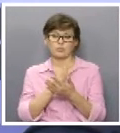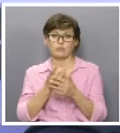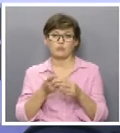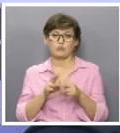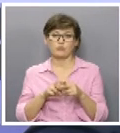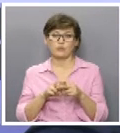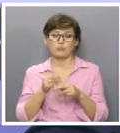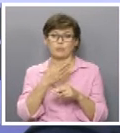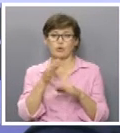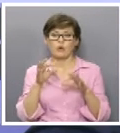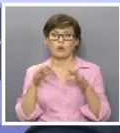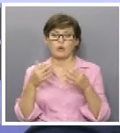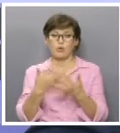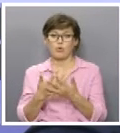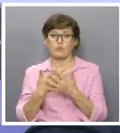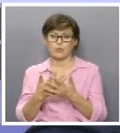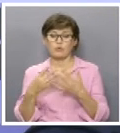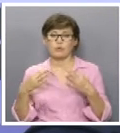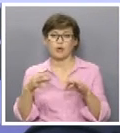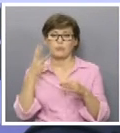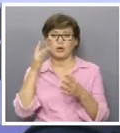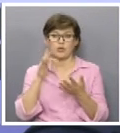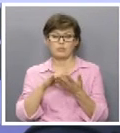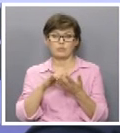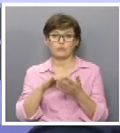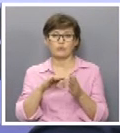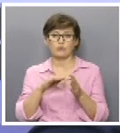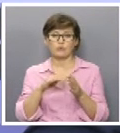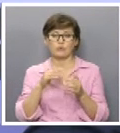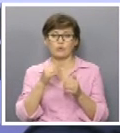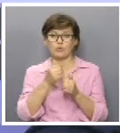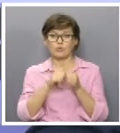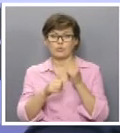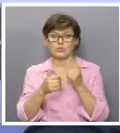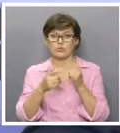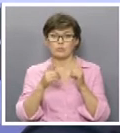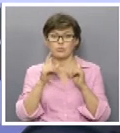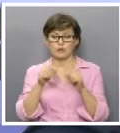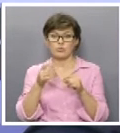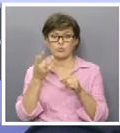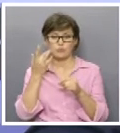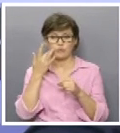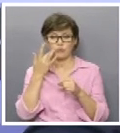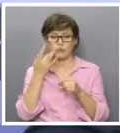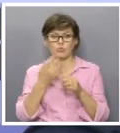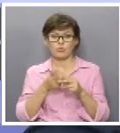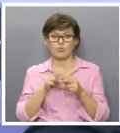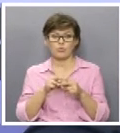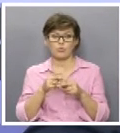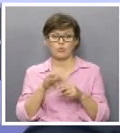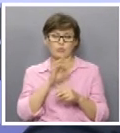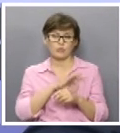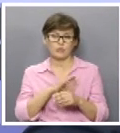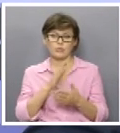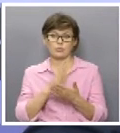мынау коомдук көлүктөр эң биринчи бизде Алматы каласында өткөн, алар да күндөлүктө жүрүп турусу өтө көп болгондуктан аларга да өтө